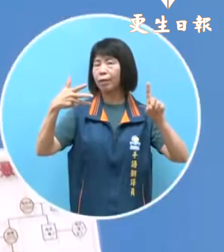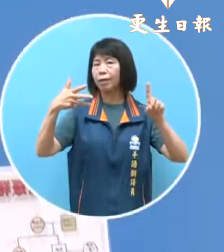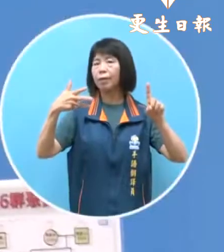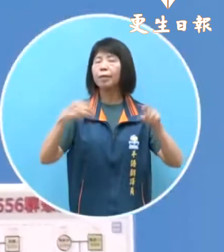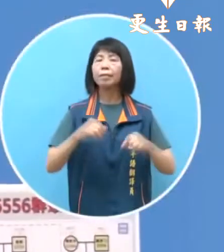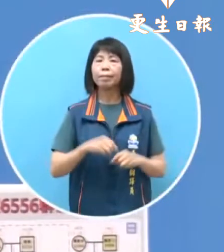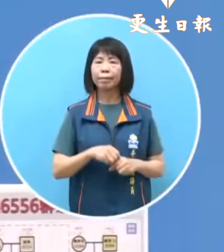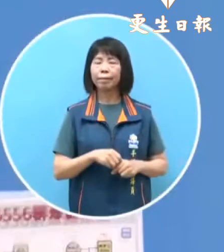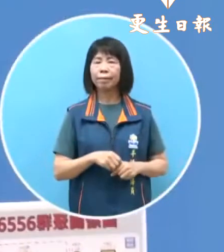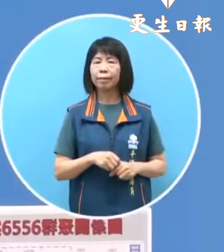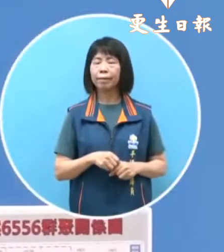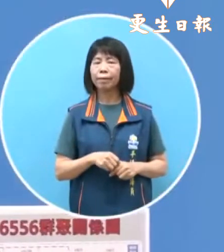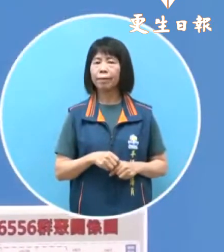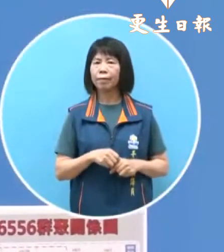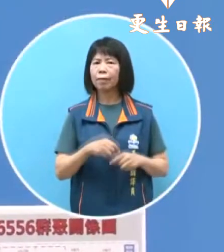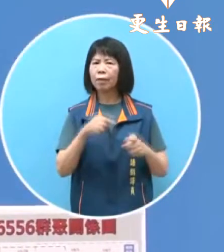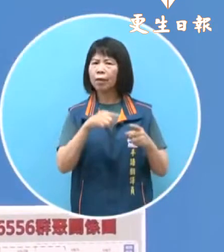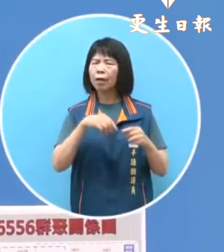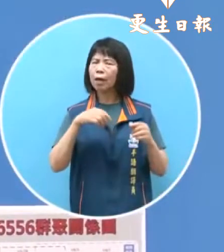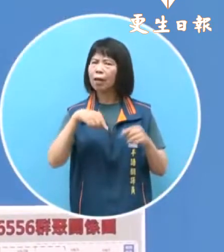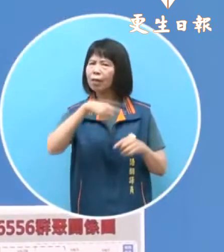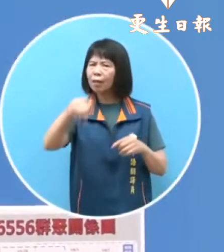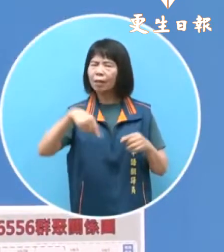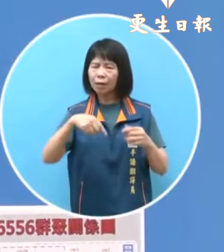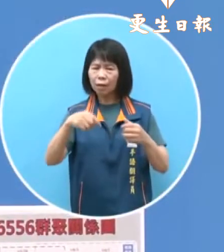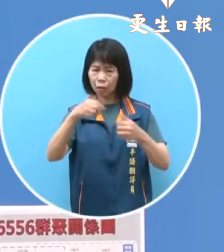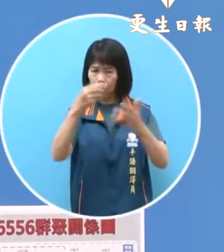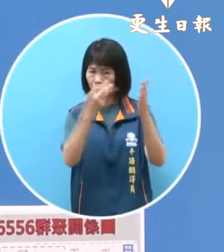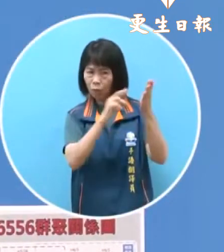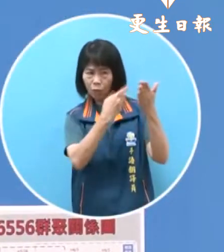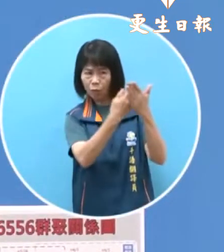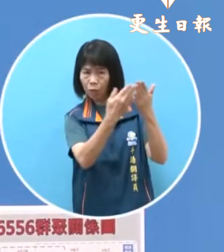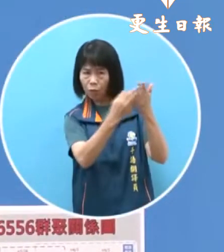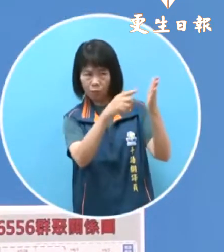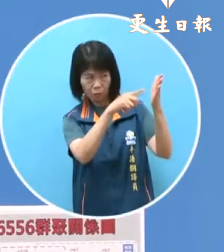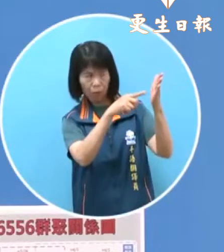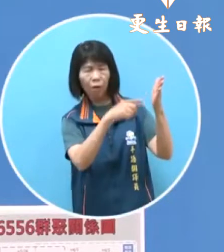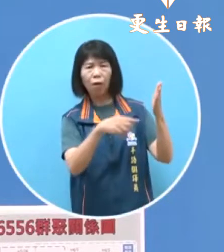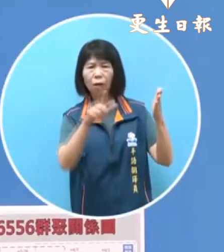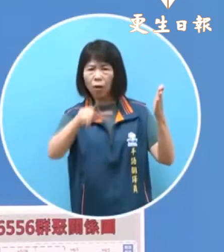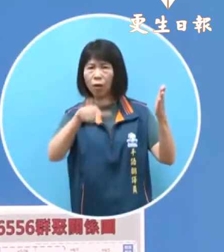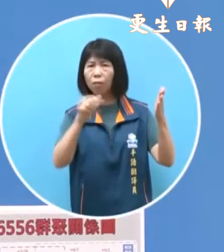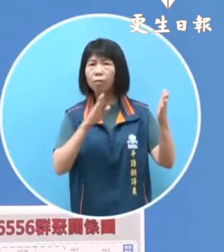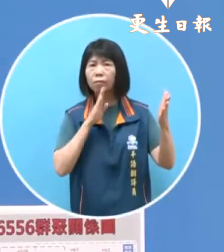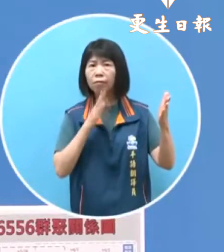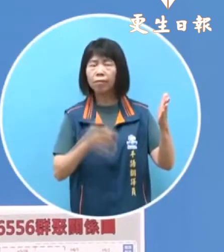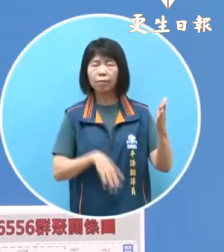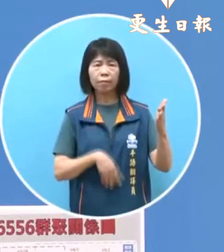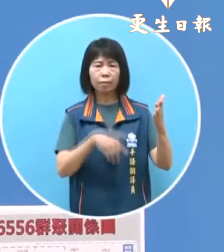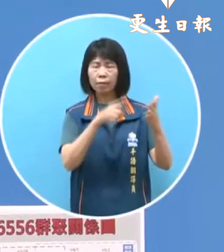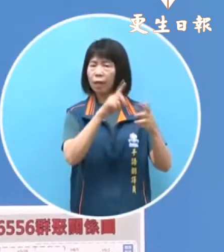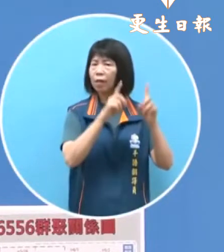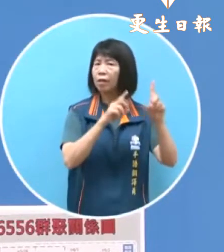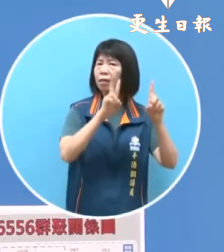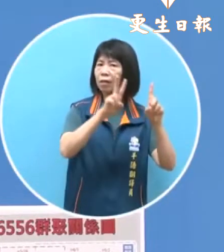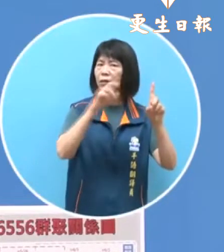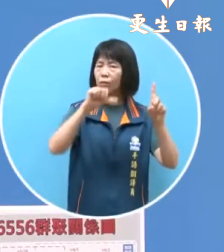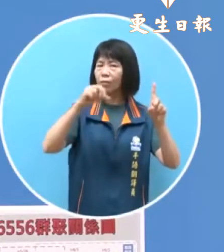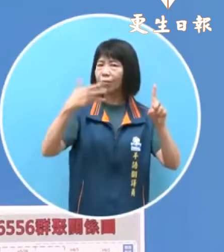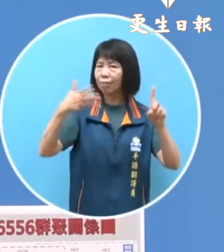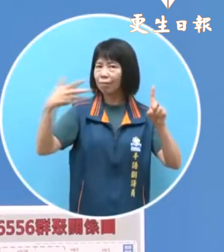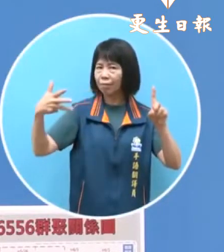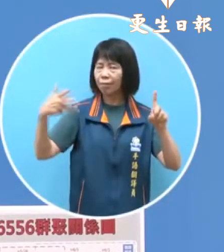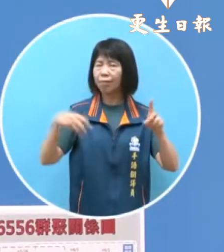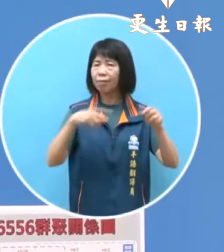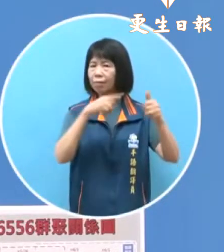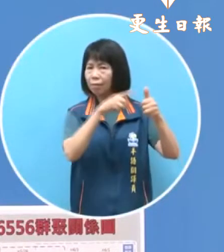15188哈，我想我们相亲对于这个图应该很不陌生哈。那这个个案呢，哈，12588，